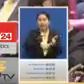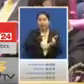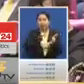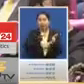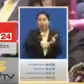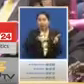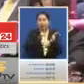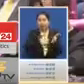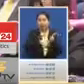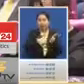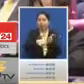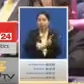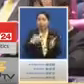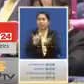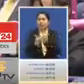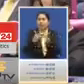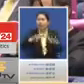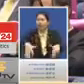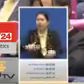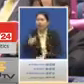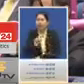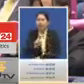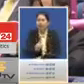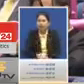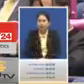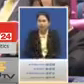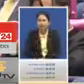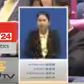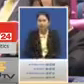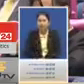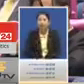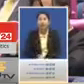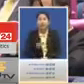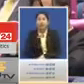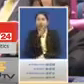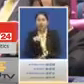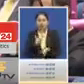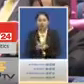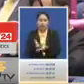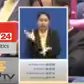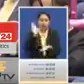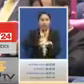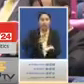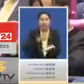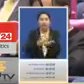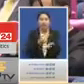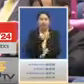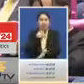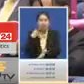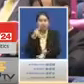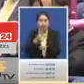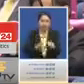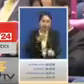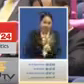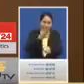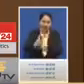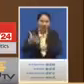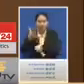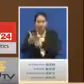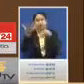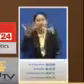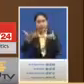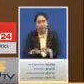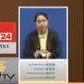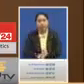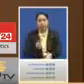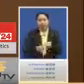มันจะไปเกิดรายได้ตอนไหนครับท่านจัดงบประมาณขาดดุลมาแล้วกี่ปีครับ4ปี5ปีแล้ว 5ปี